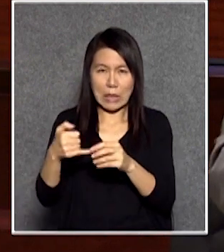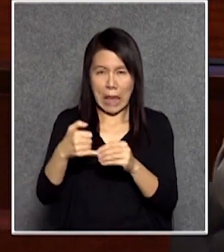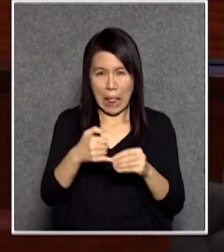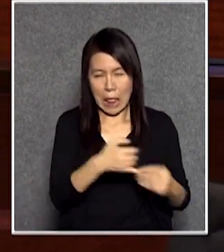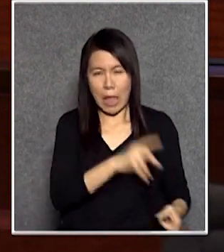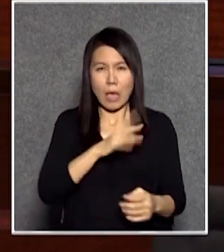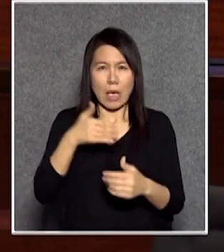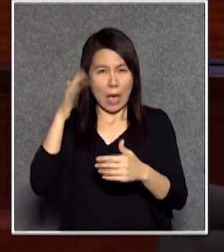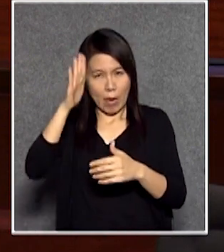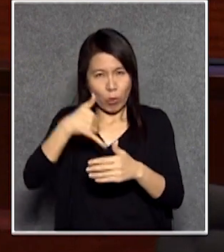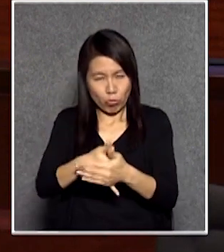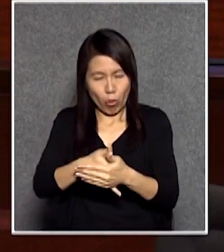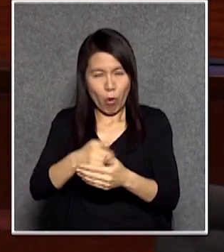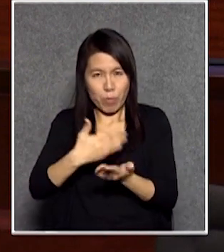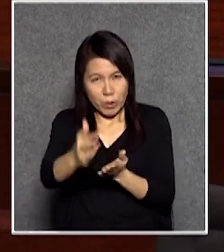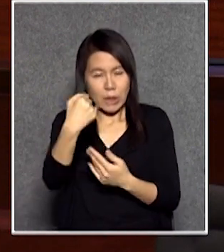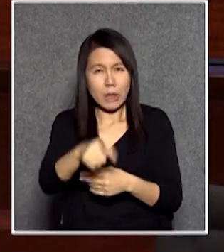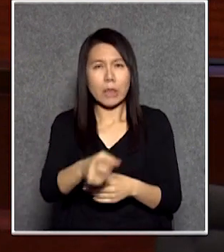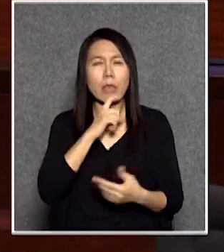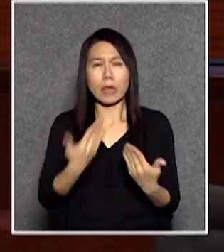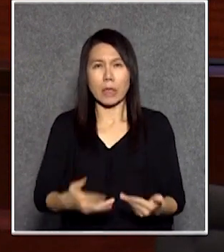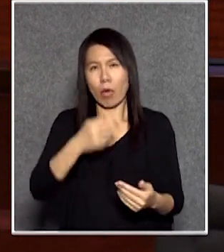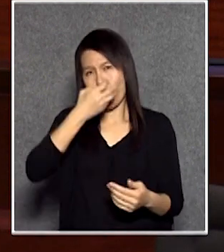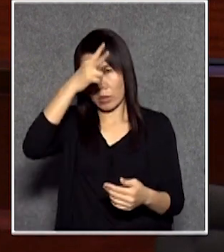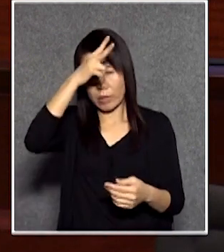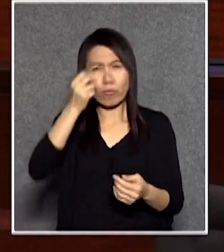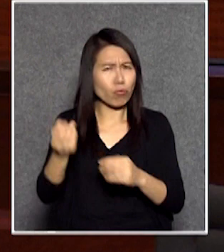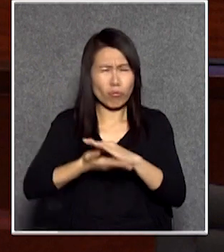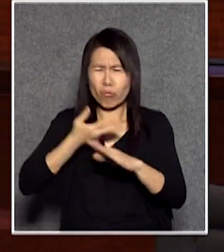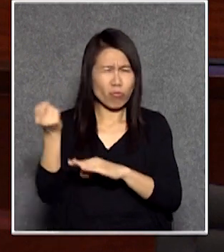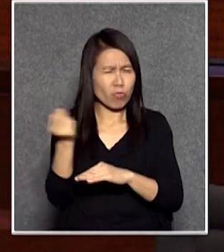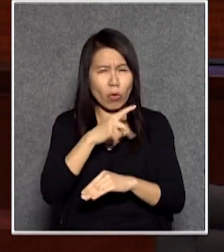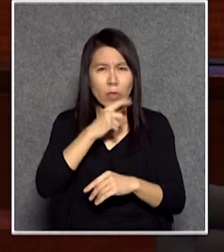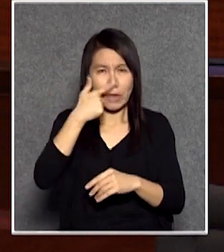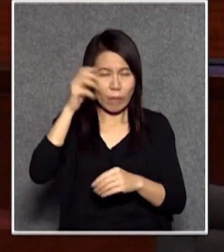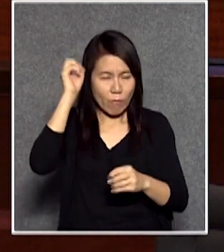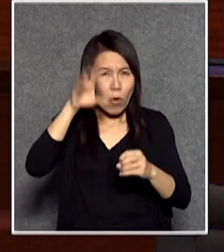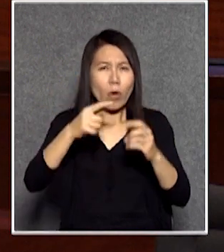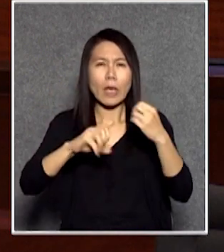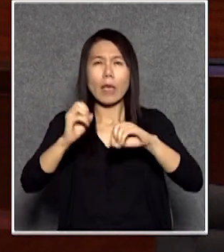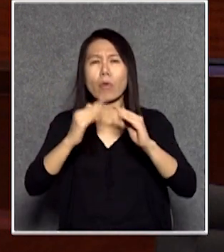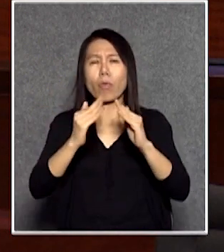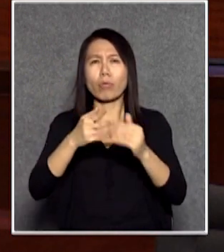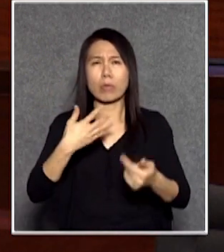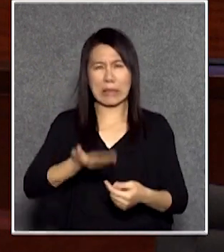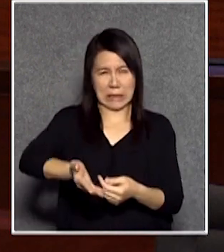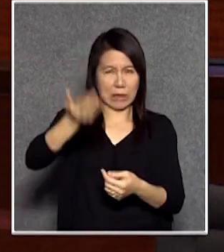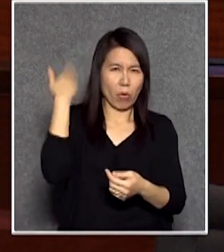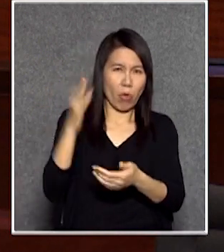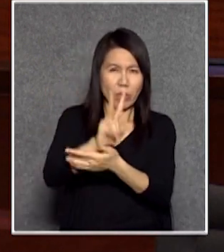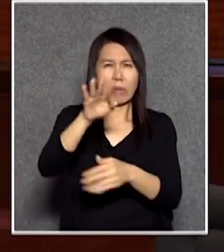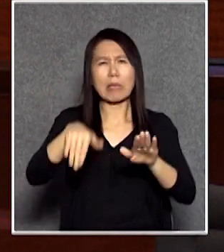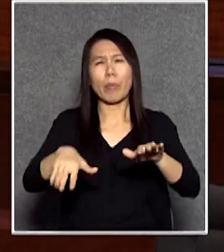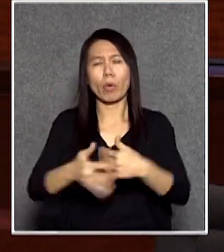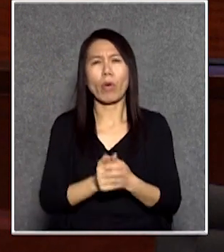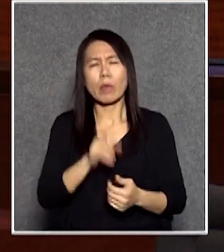到通過。今天特區政府再次提出新增創新及科技局，建議內容和兩年前大同小異，